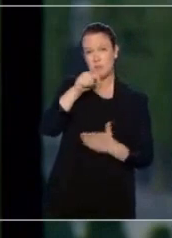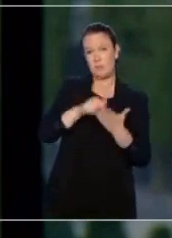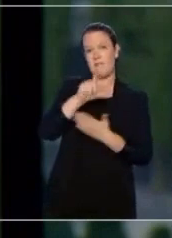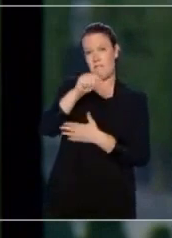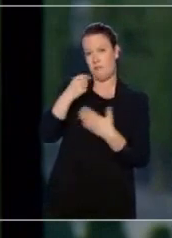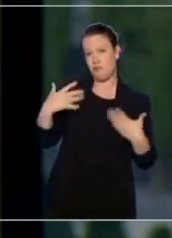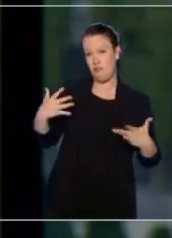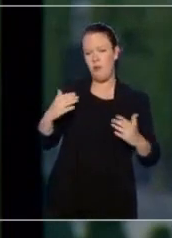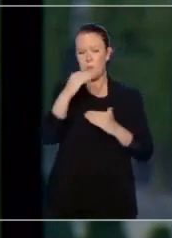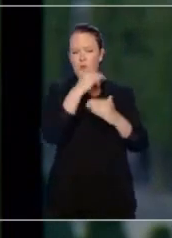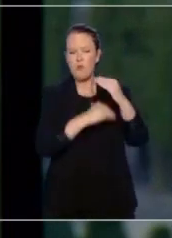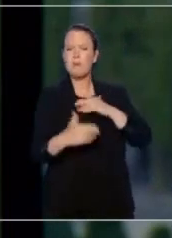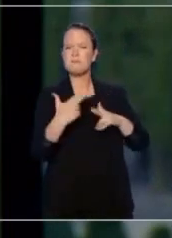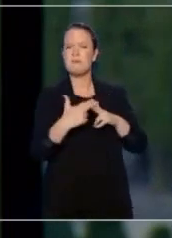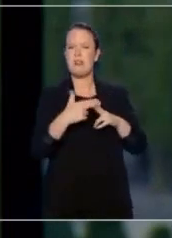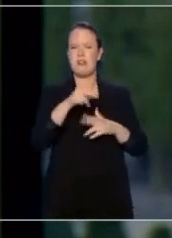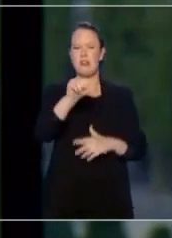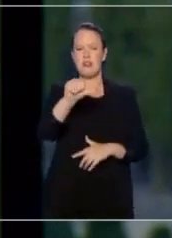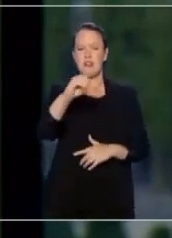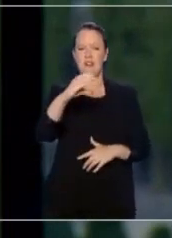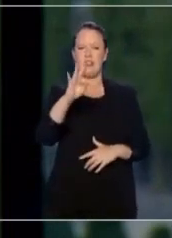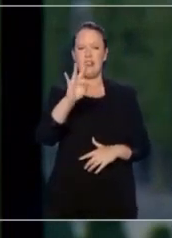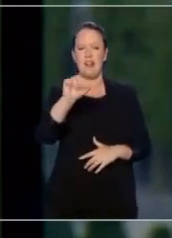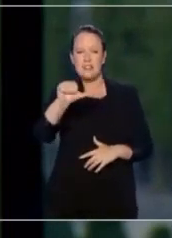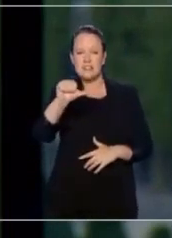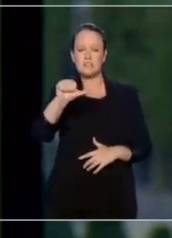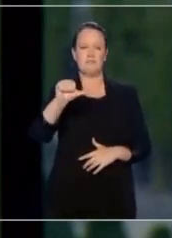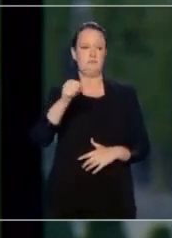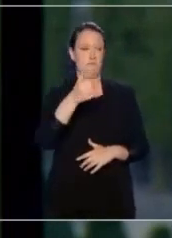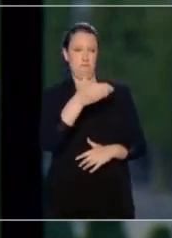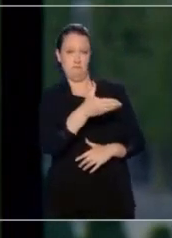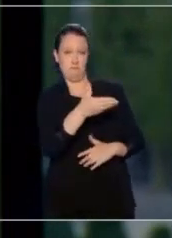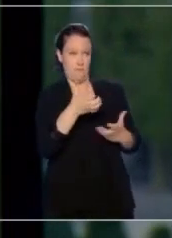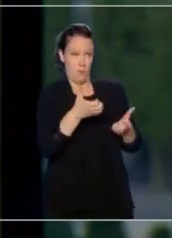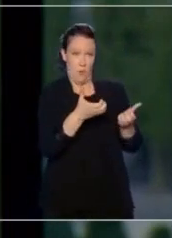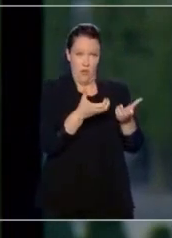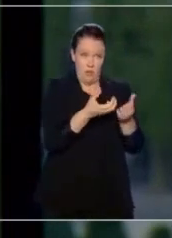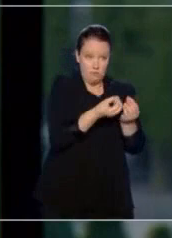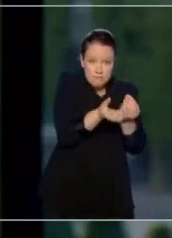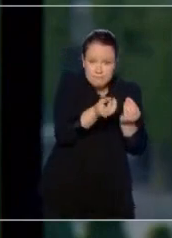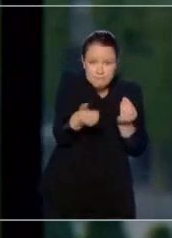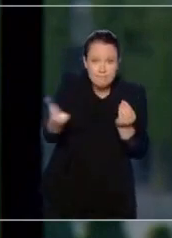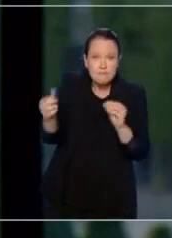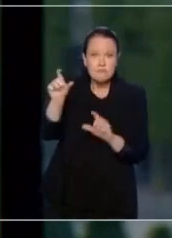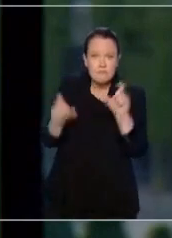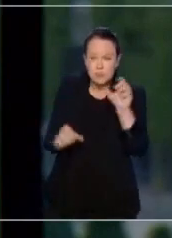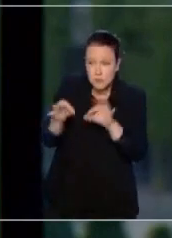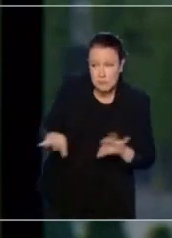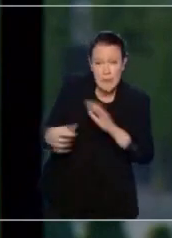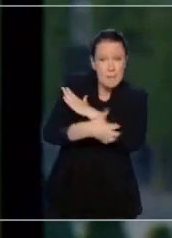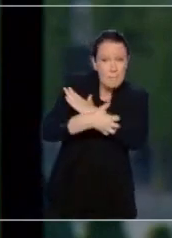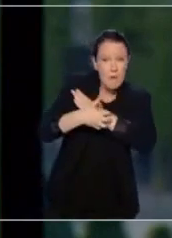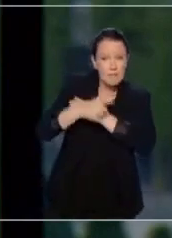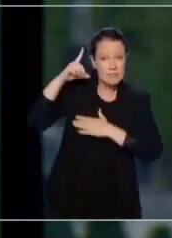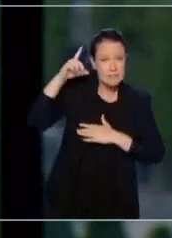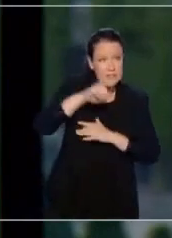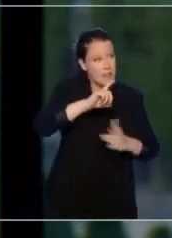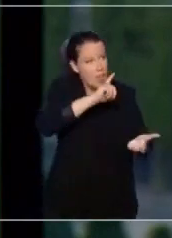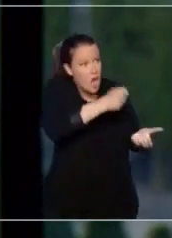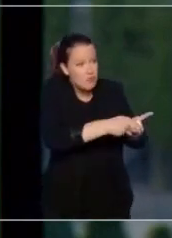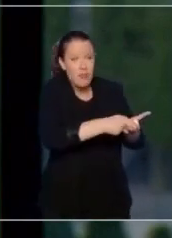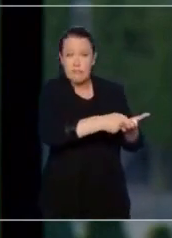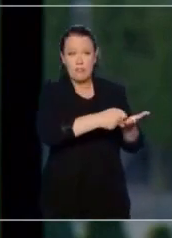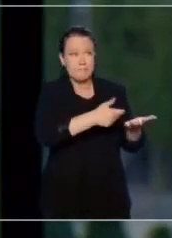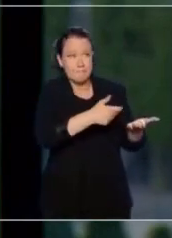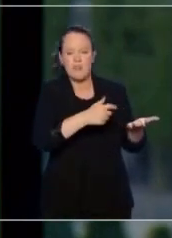de vaccins et à donner aux pays les plus pauvres davantage de vaccins nous avons déjà donné plus de deux millions et